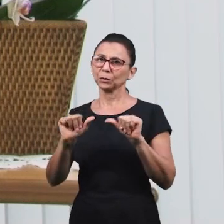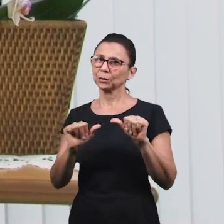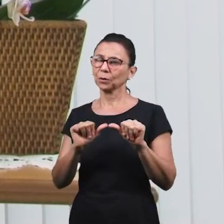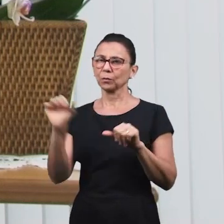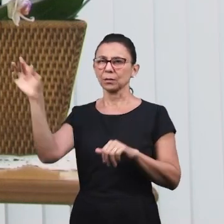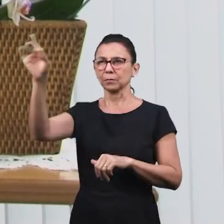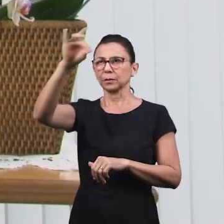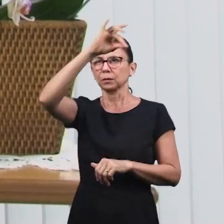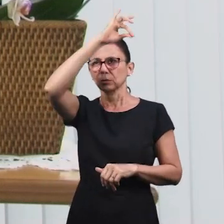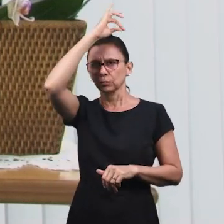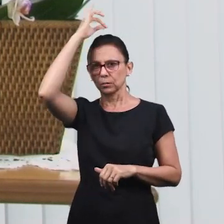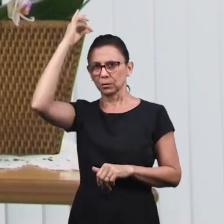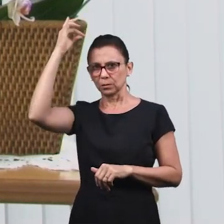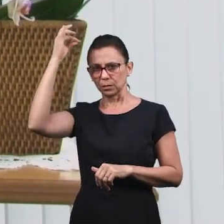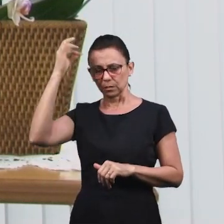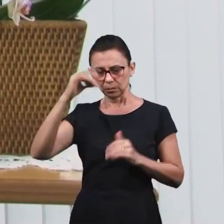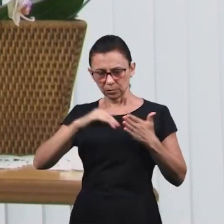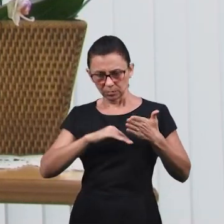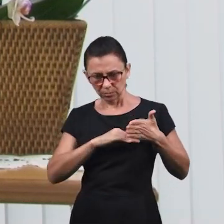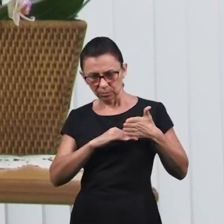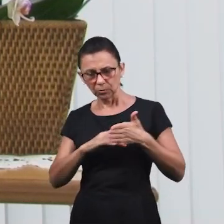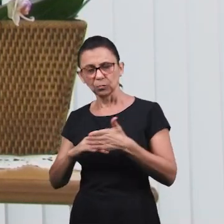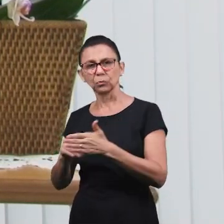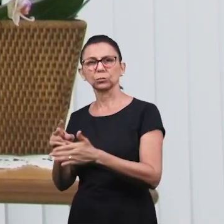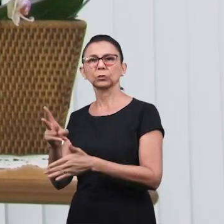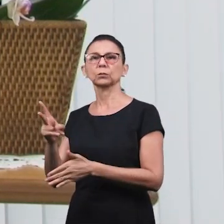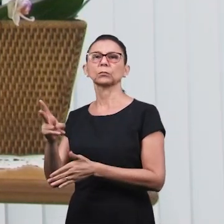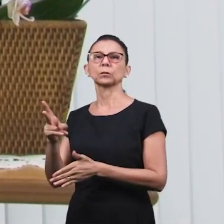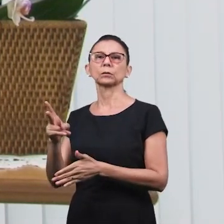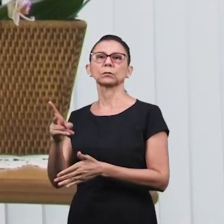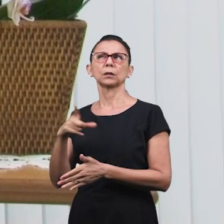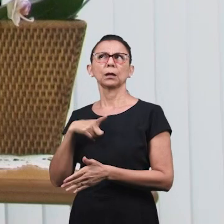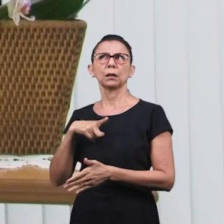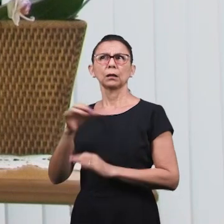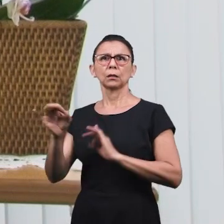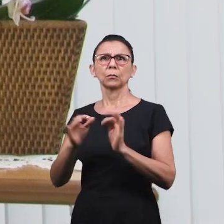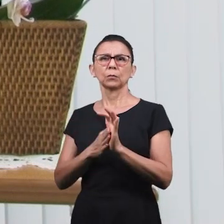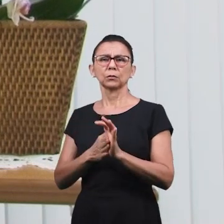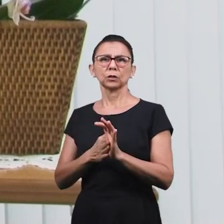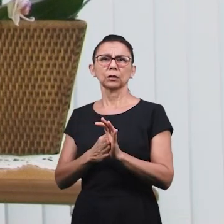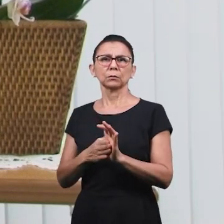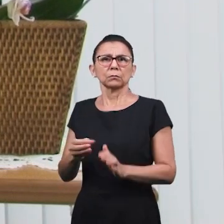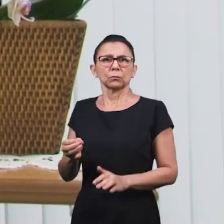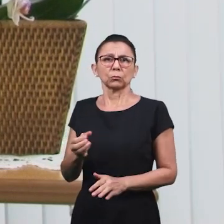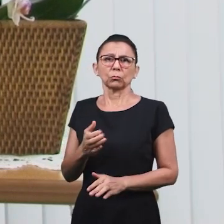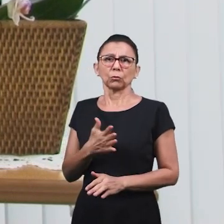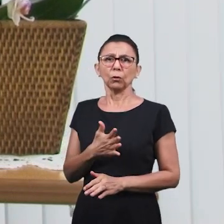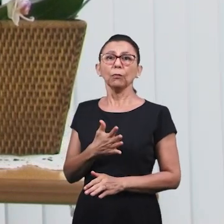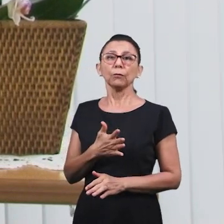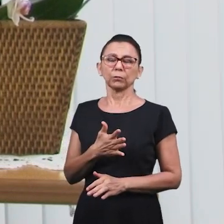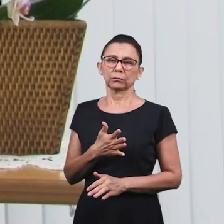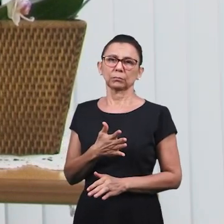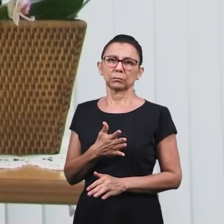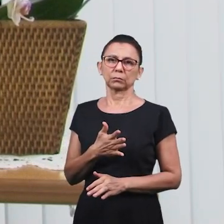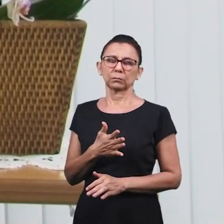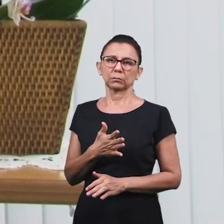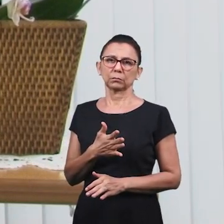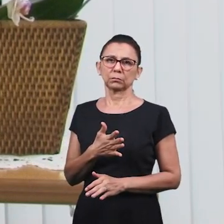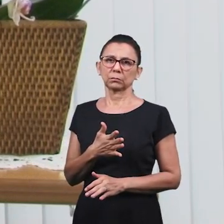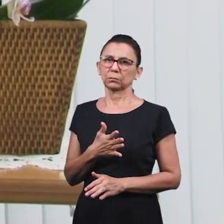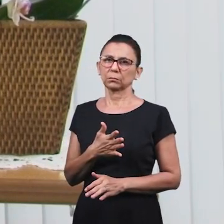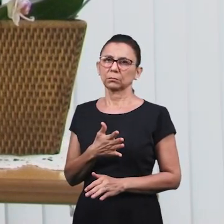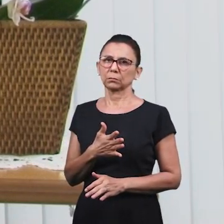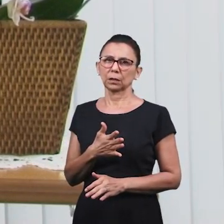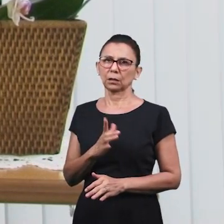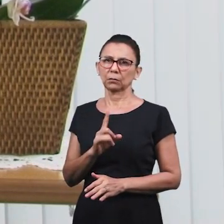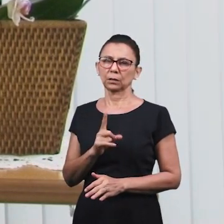Et je dis aussi que pendant que le Saint-Esprit gouverne sur nos vies, le contenu ne changera pas. Y